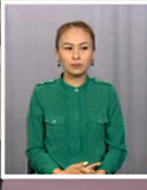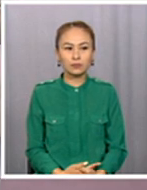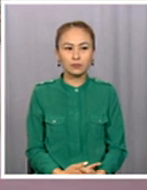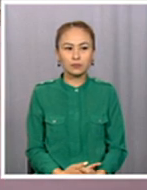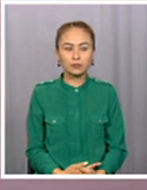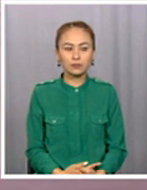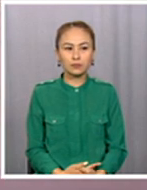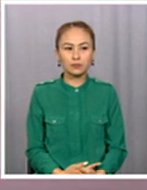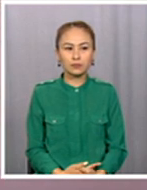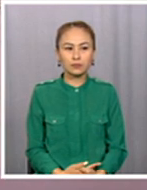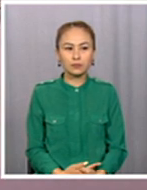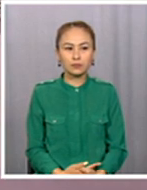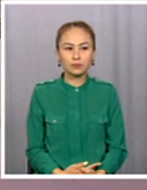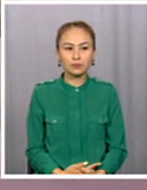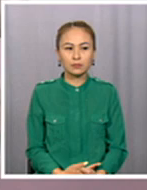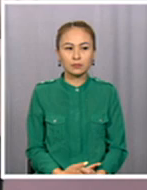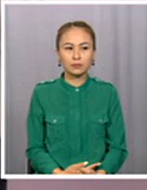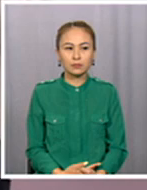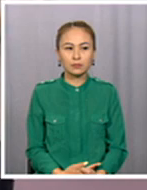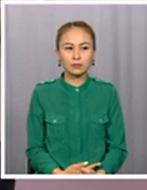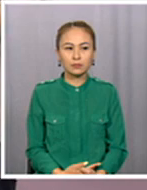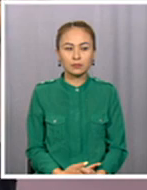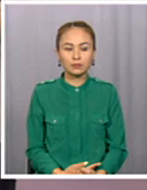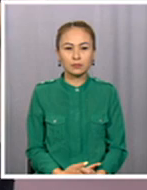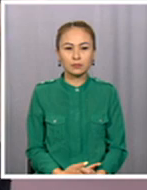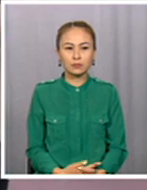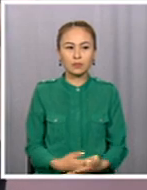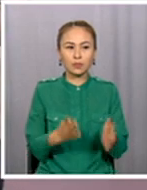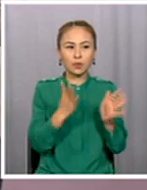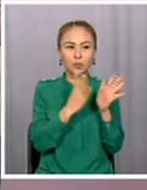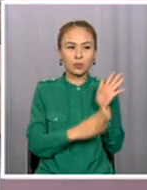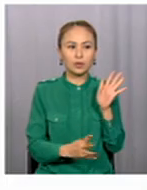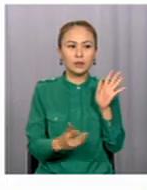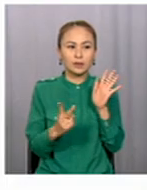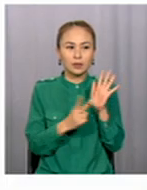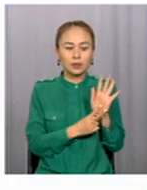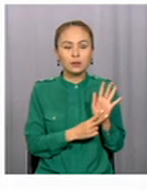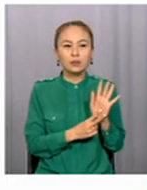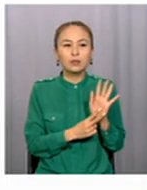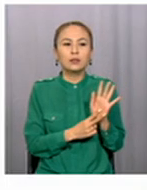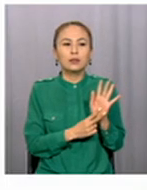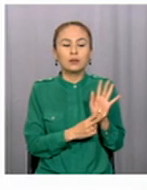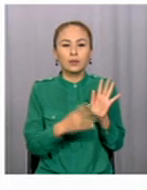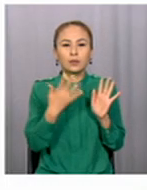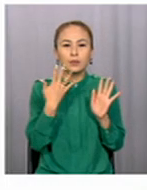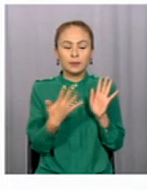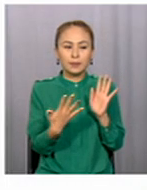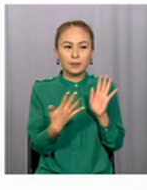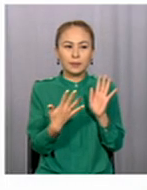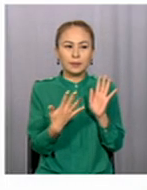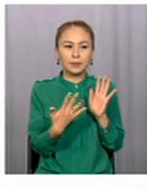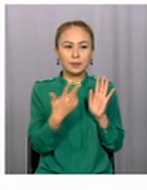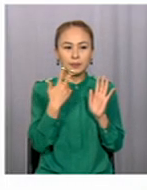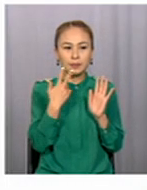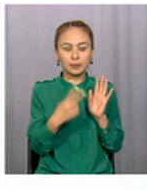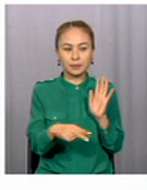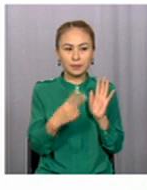Иә, сан есімдер 97, 5,